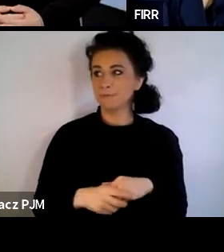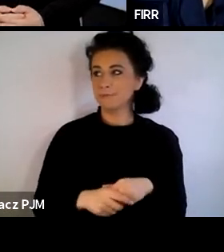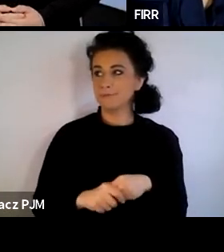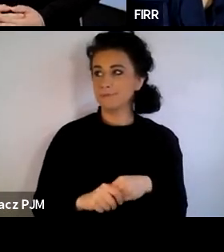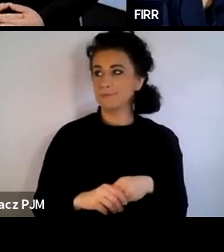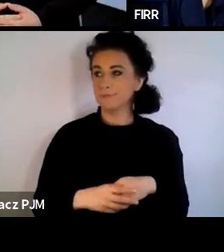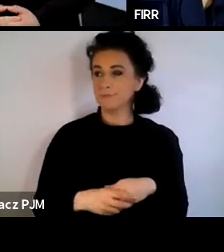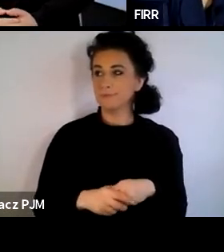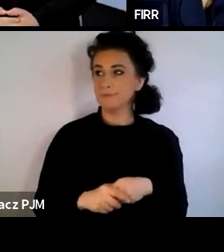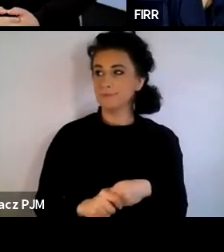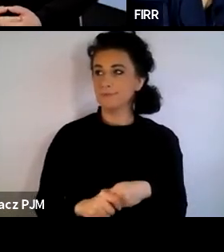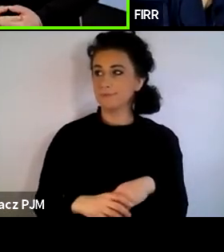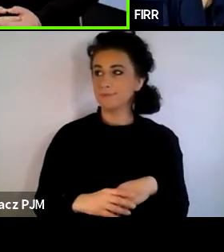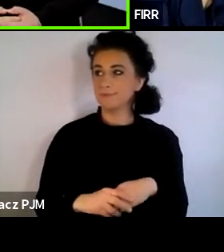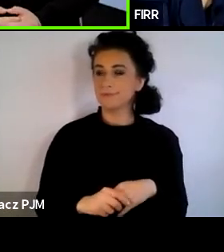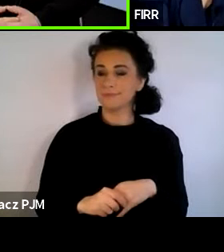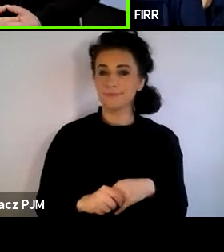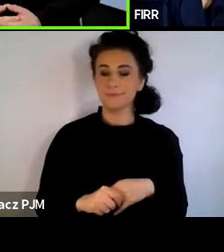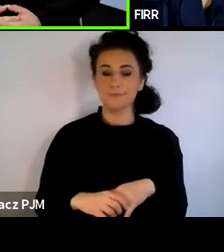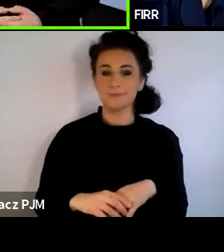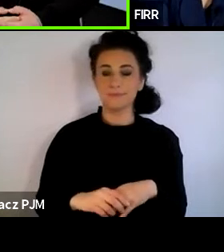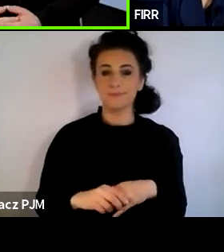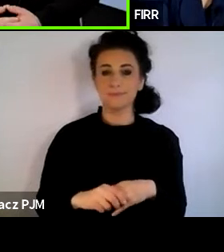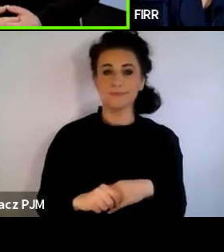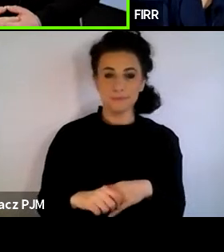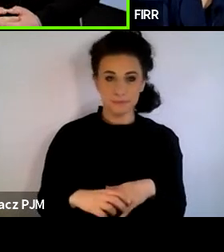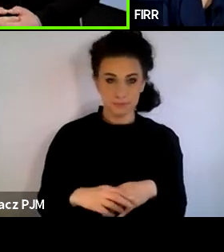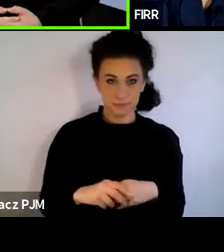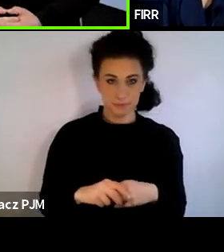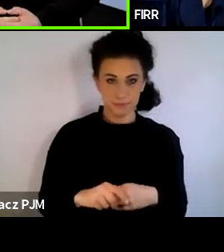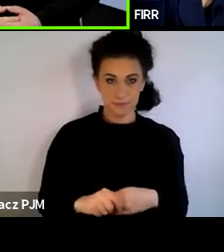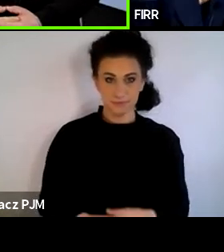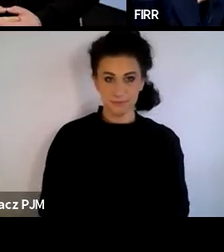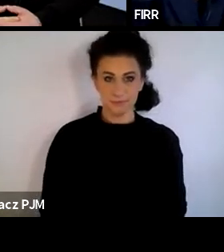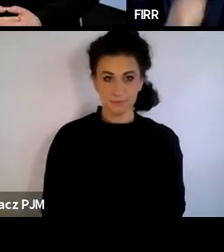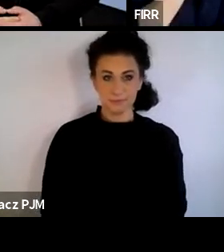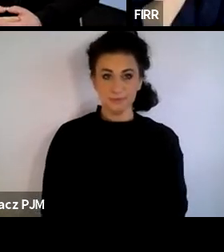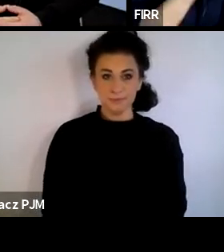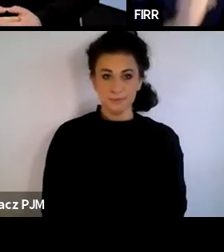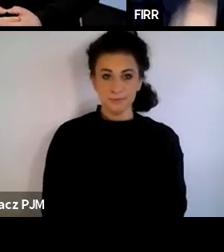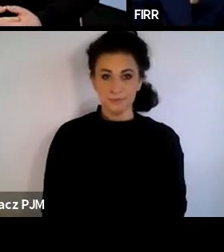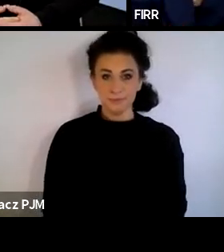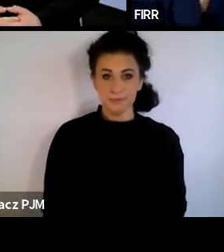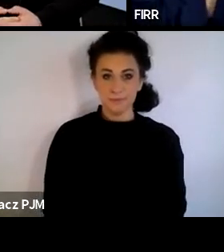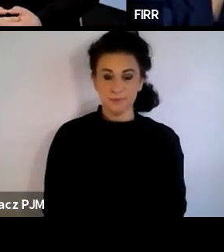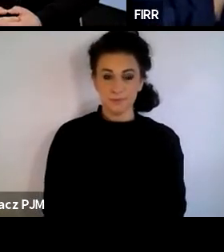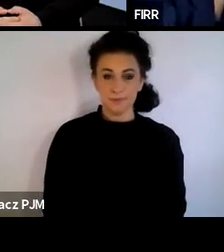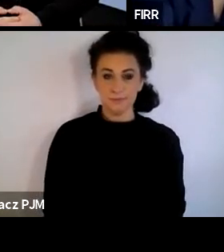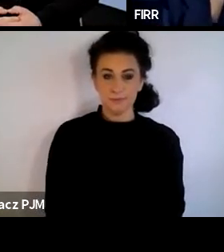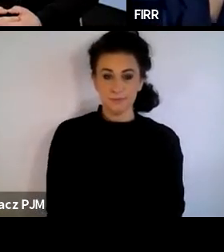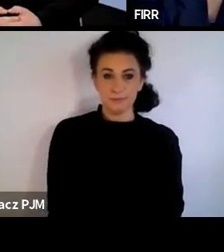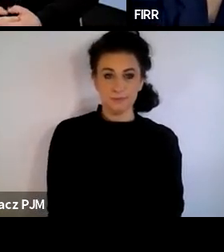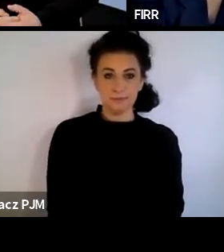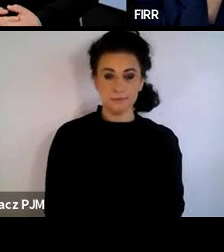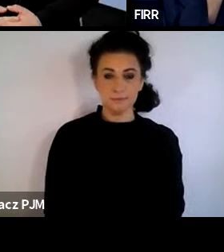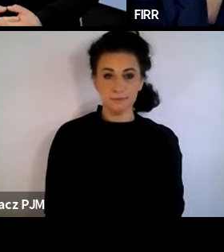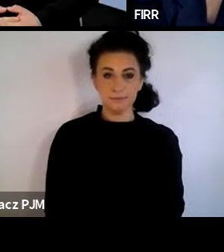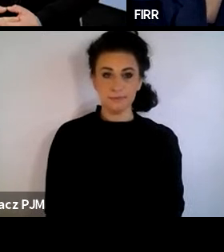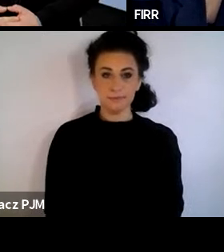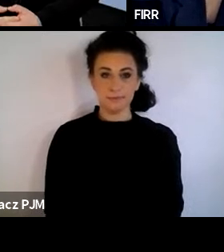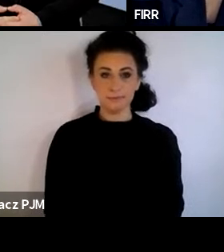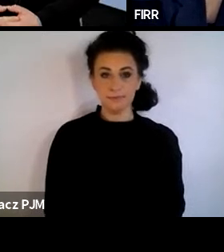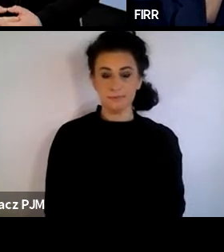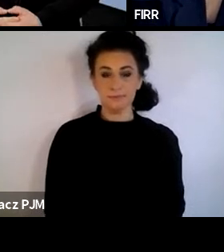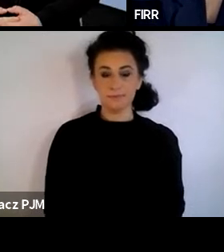możemy transmitera pogody ewentualnie wysłać. Zrobimy spotkanie w Bydgoszczy i przywiezie nam pogodę, która